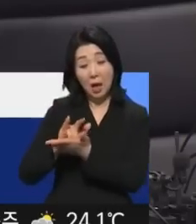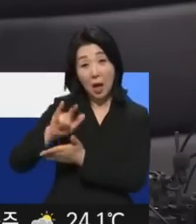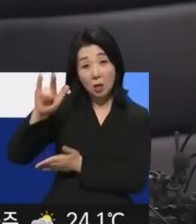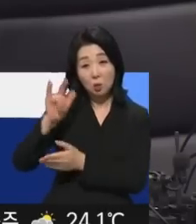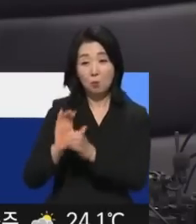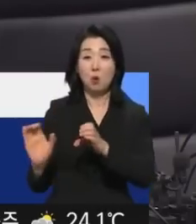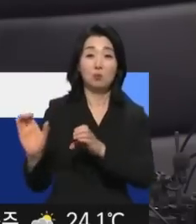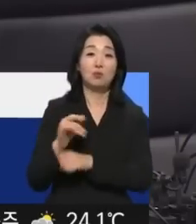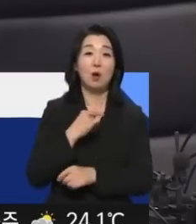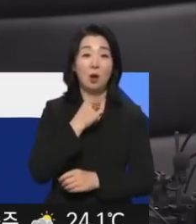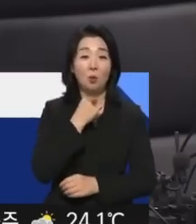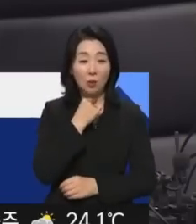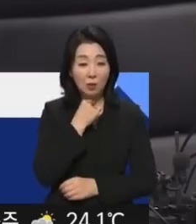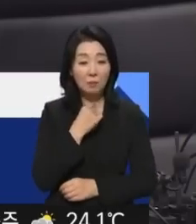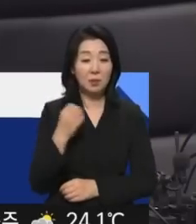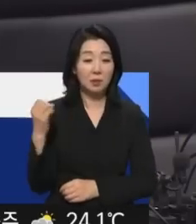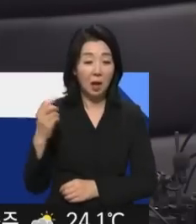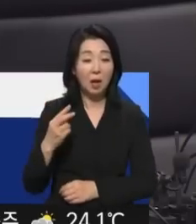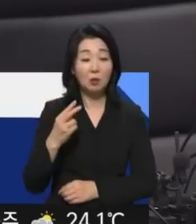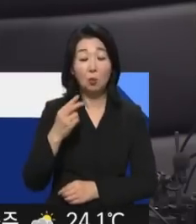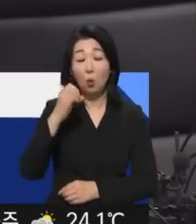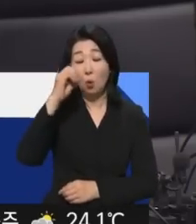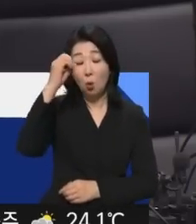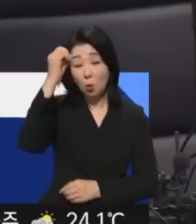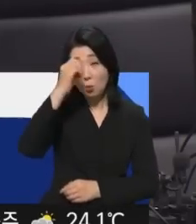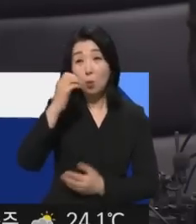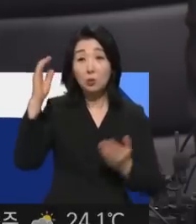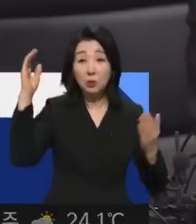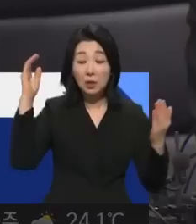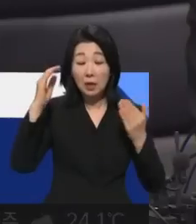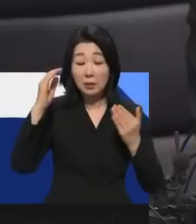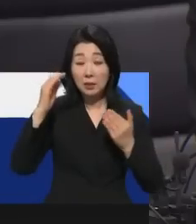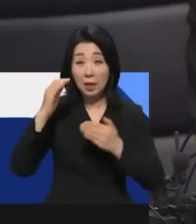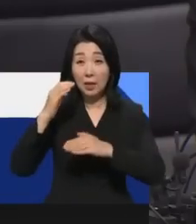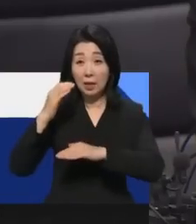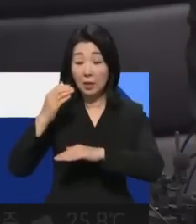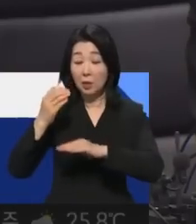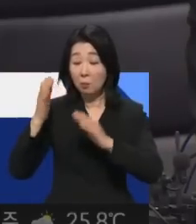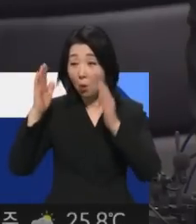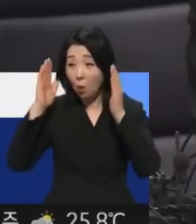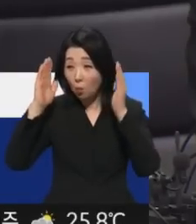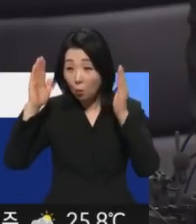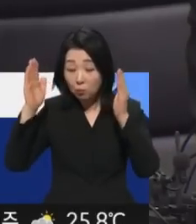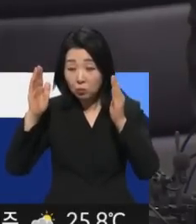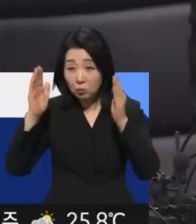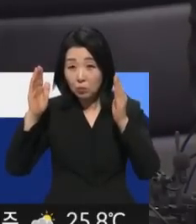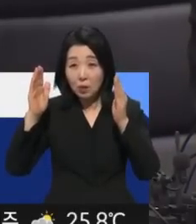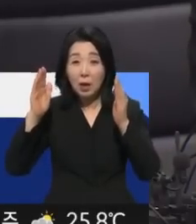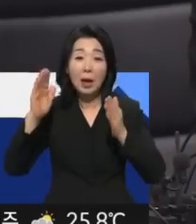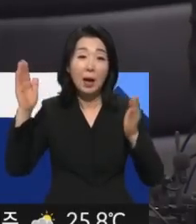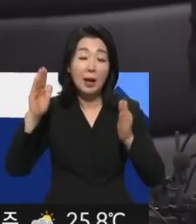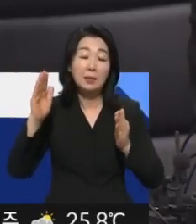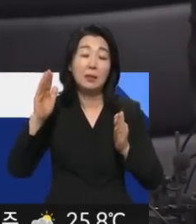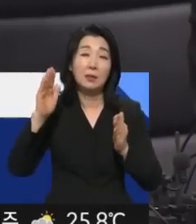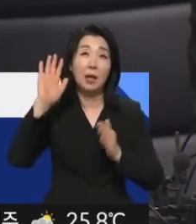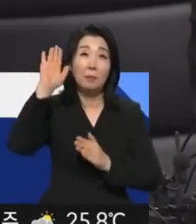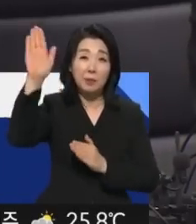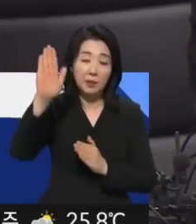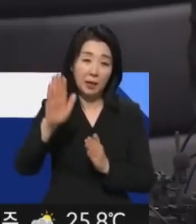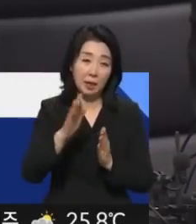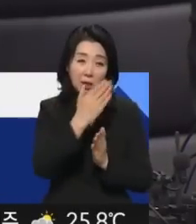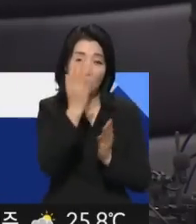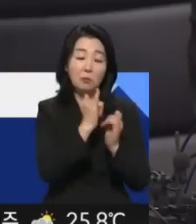증편, 고교생, 유학생 등 미래 세대 교류 확대 등을 통한 양국 인적 교류